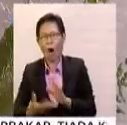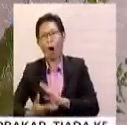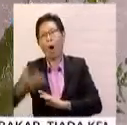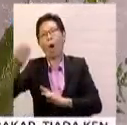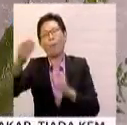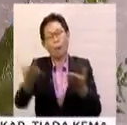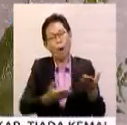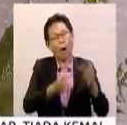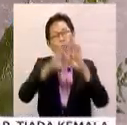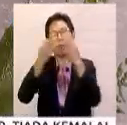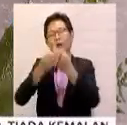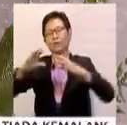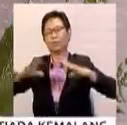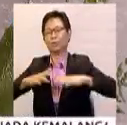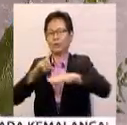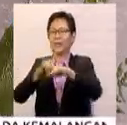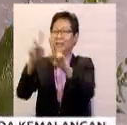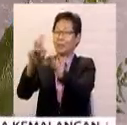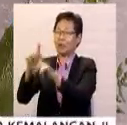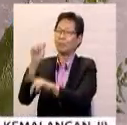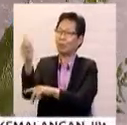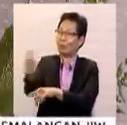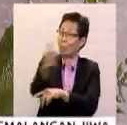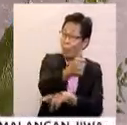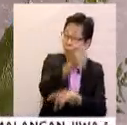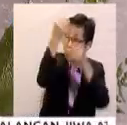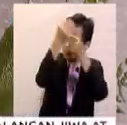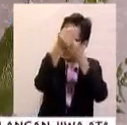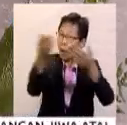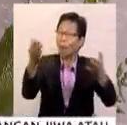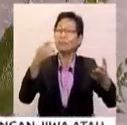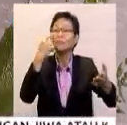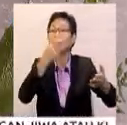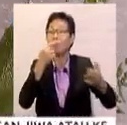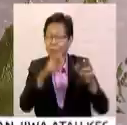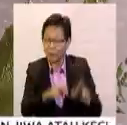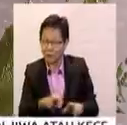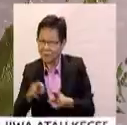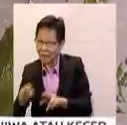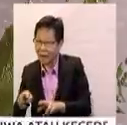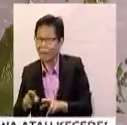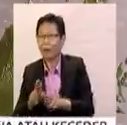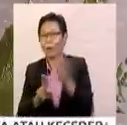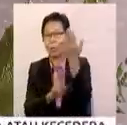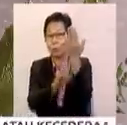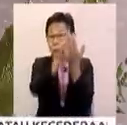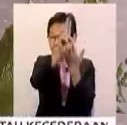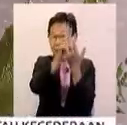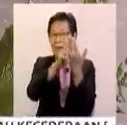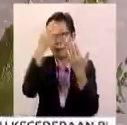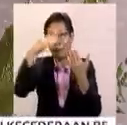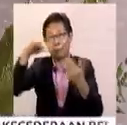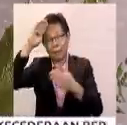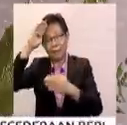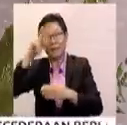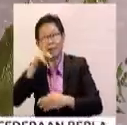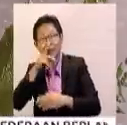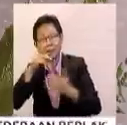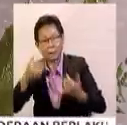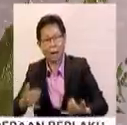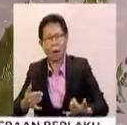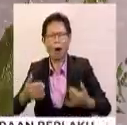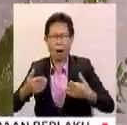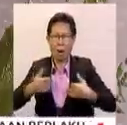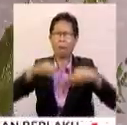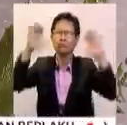keluarga bercuti di kampung halaman untuk makluman Anda bagi mereka yang merancang untuk ke bahagian Utara Negeri Perlis dan dah ketika ini